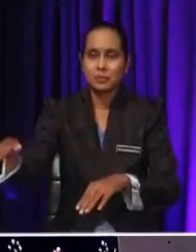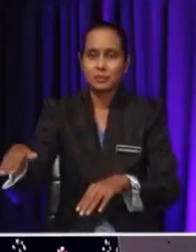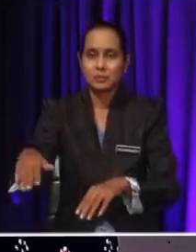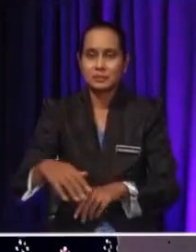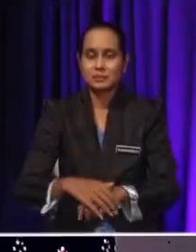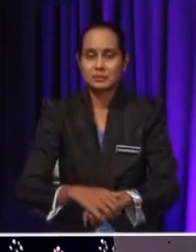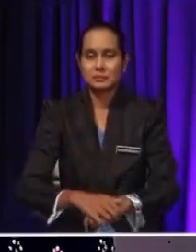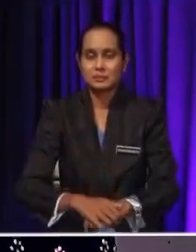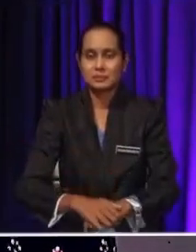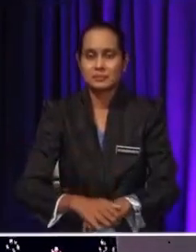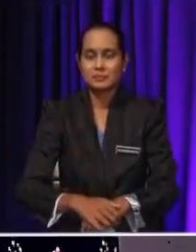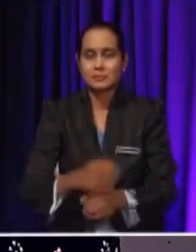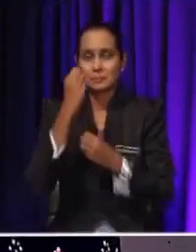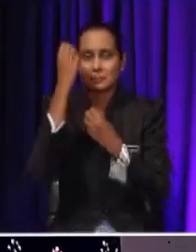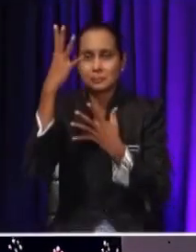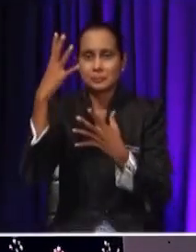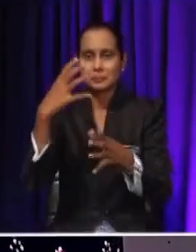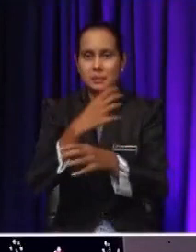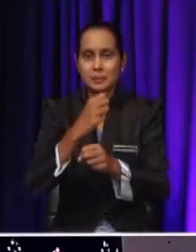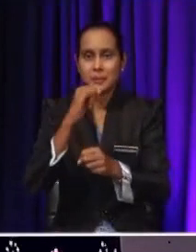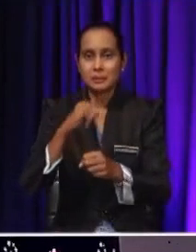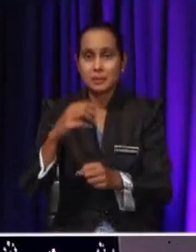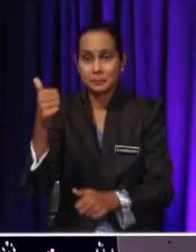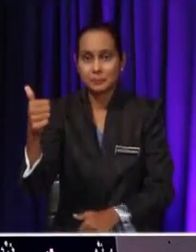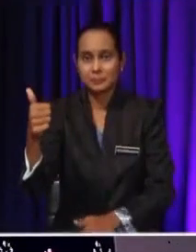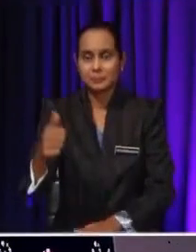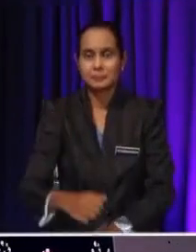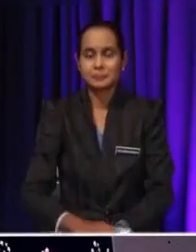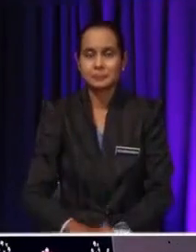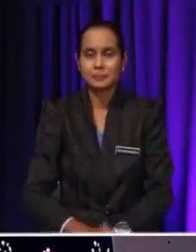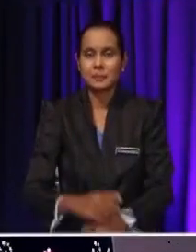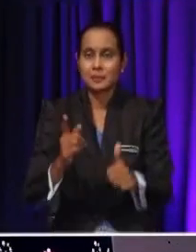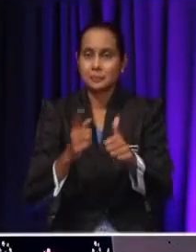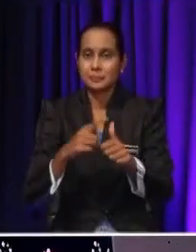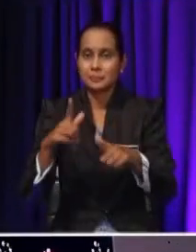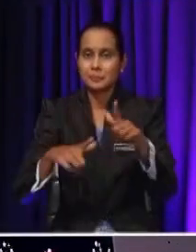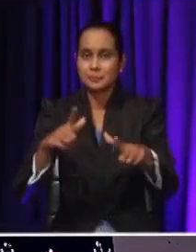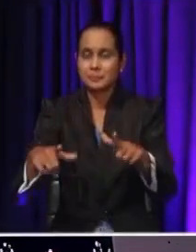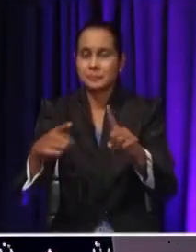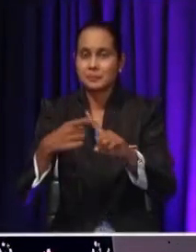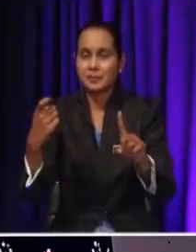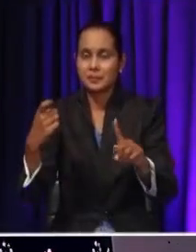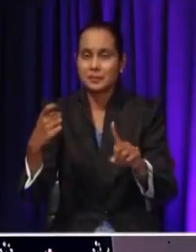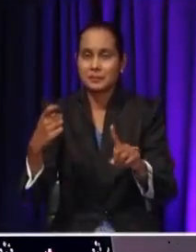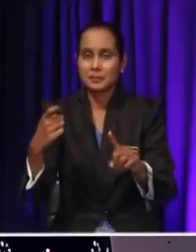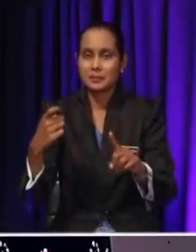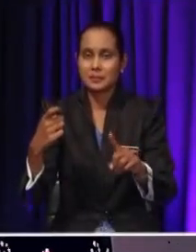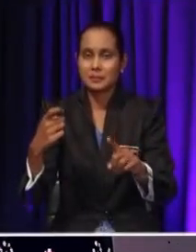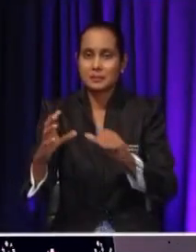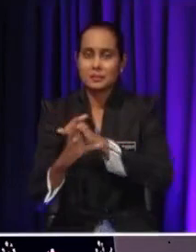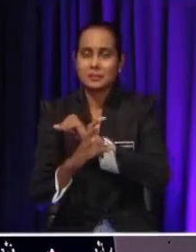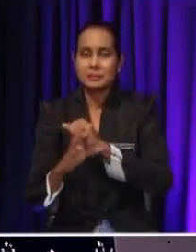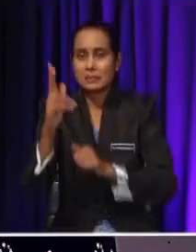memberikan pendapat yang Bernas yaitu yang pertama Fatia Citra pasal langka daripada negara